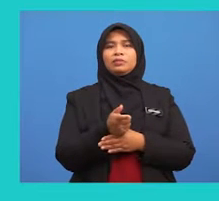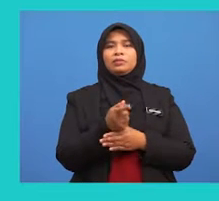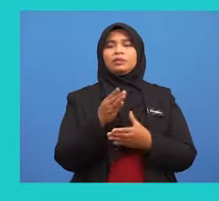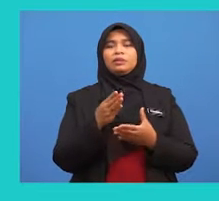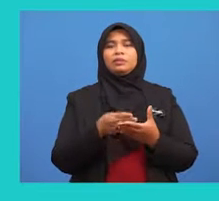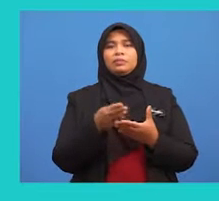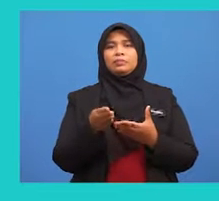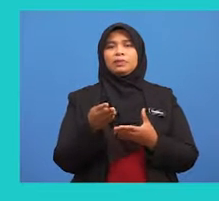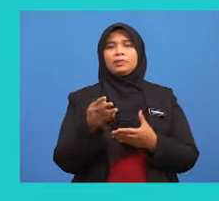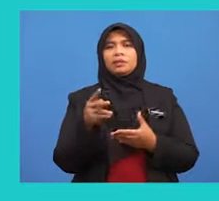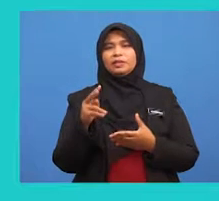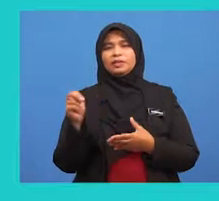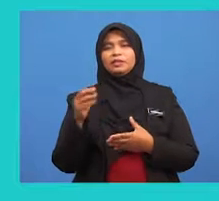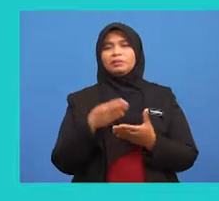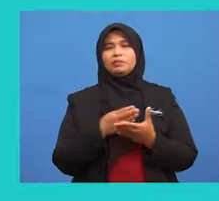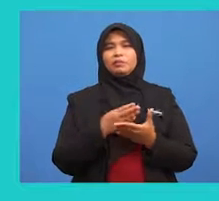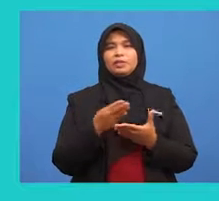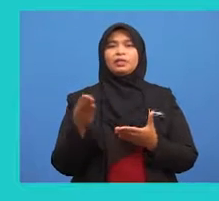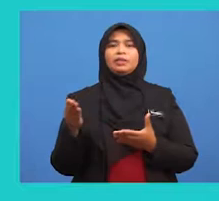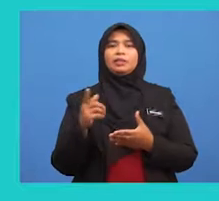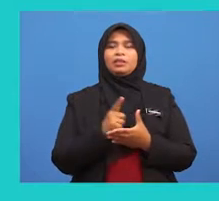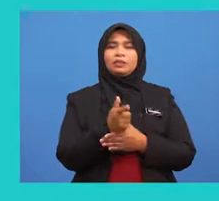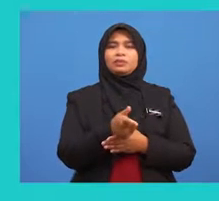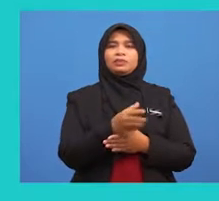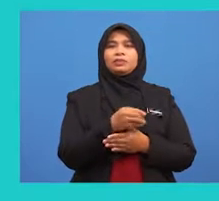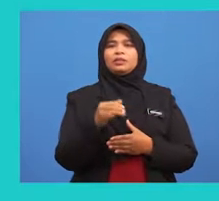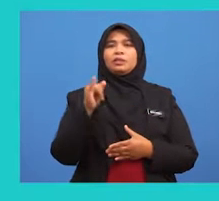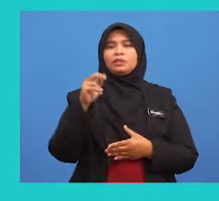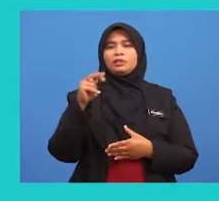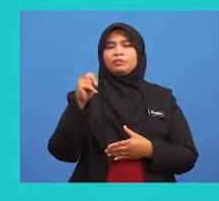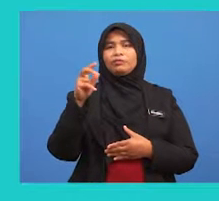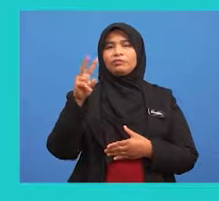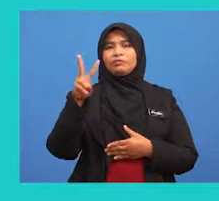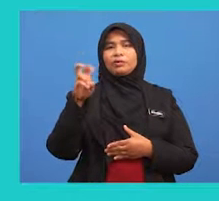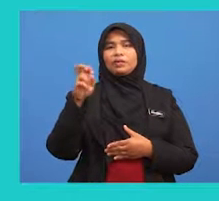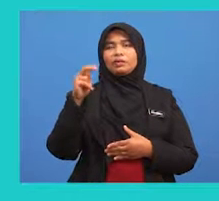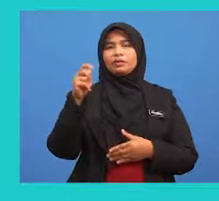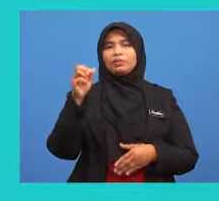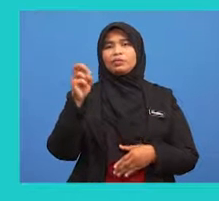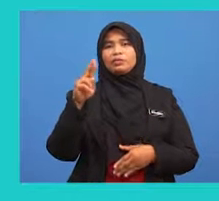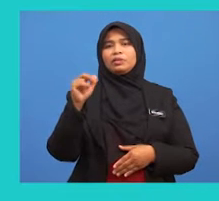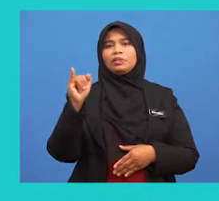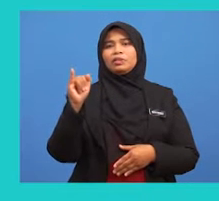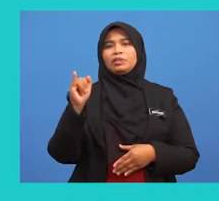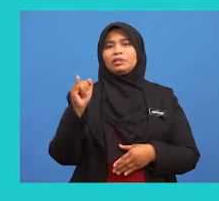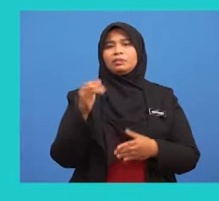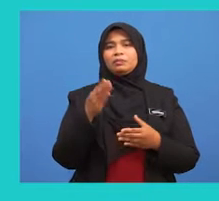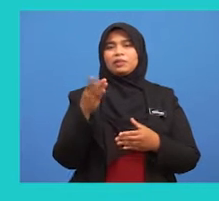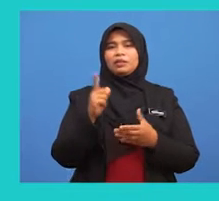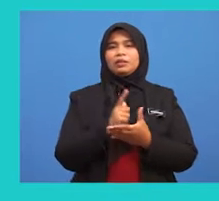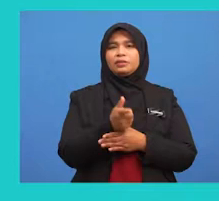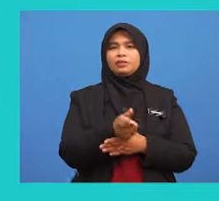bahan langsung dan inventory akhir bahan langsung. Sebagai